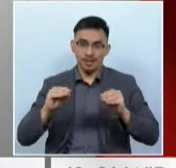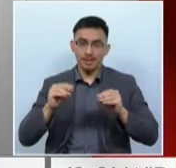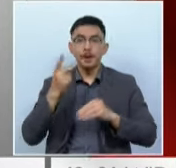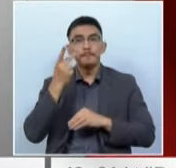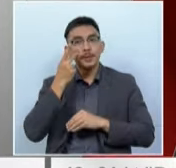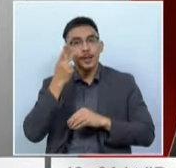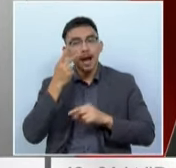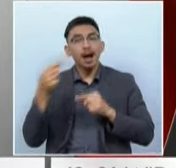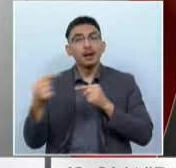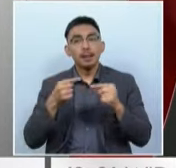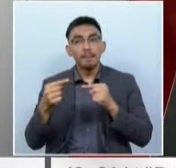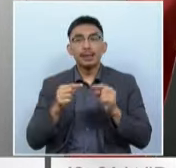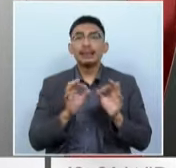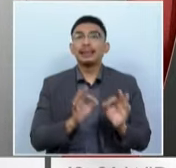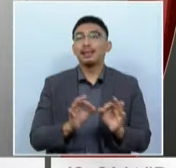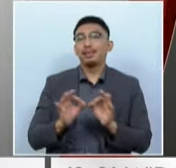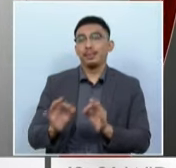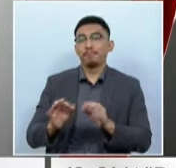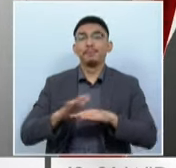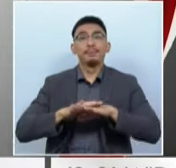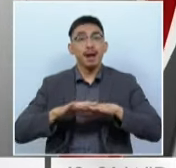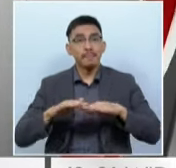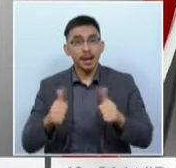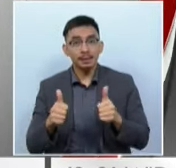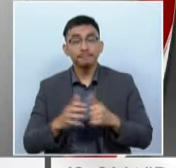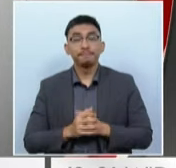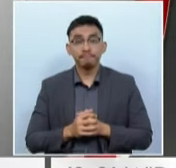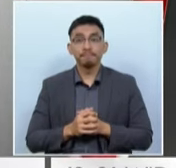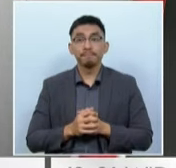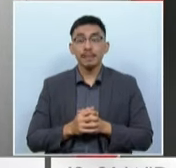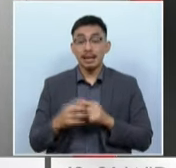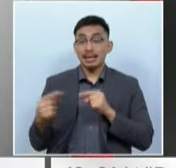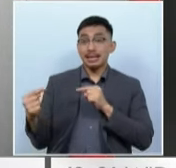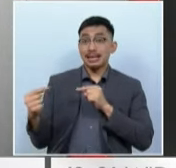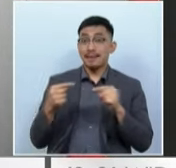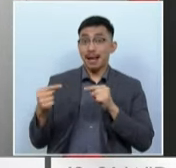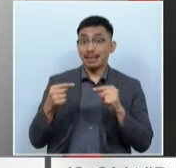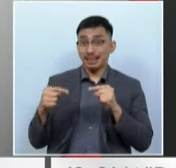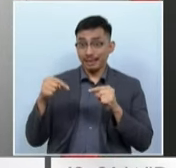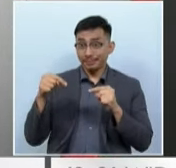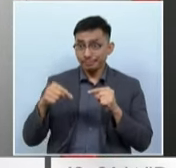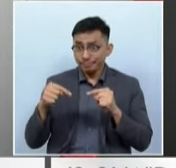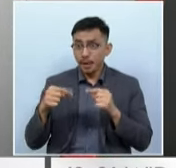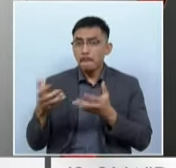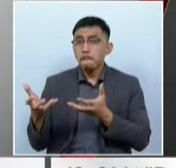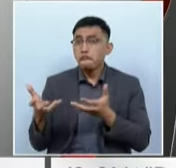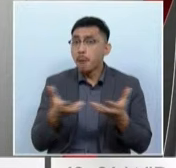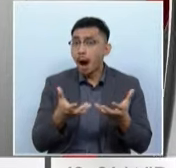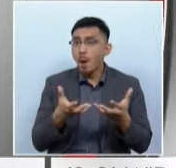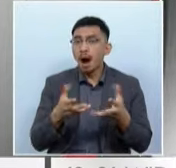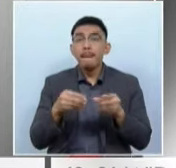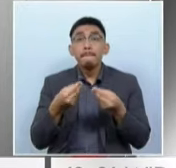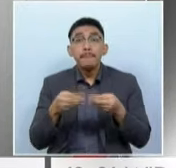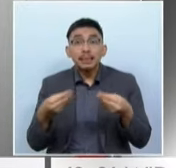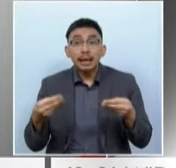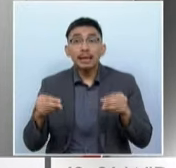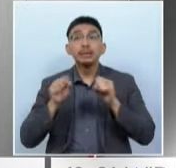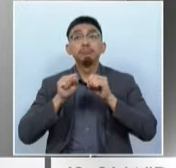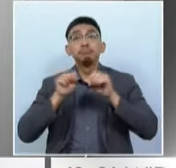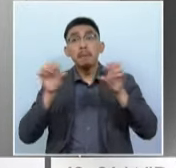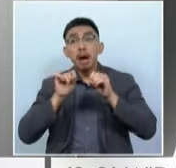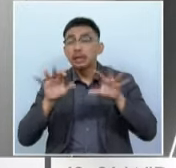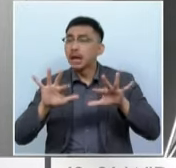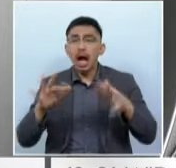debat berlangsung dalam debat pendukung tidak diperkenankan membawa bahan kampanye dan alat peraga kampanye